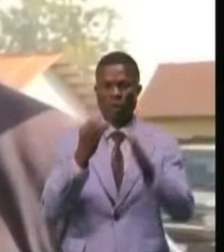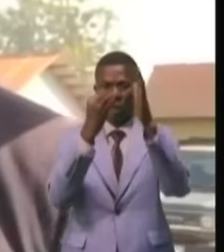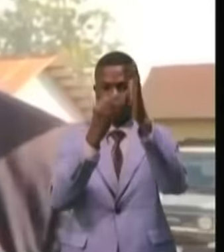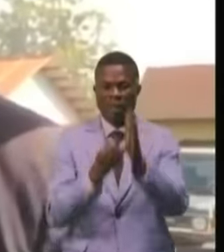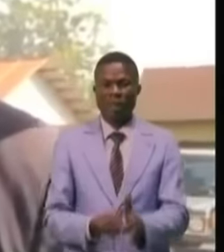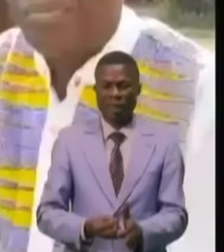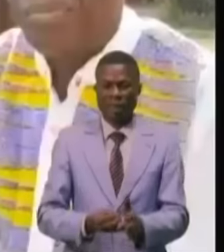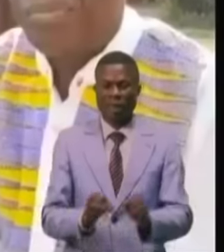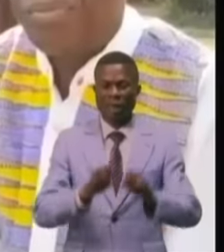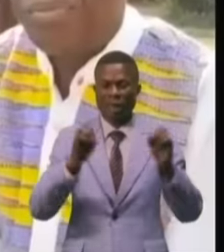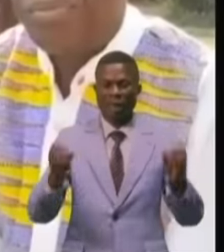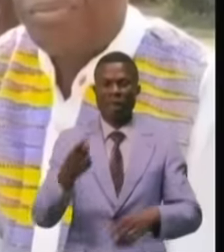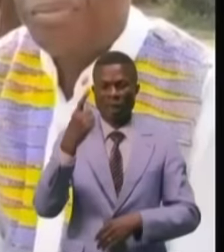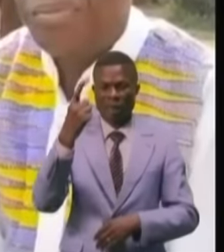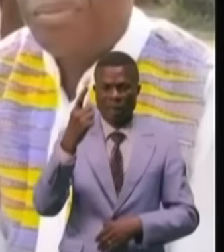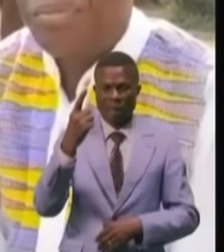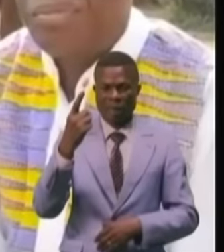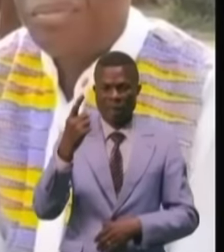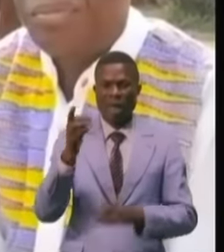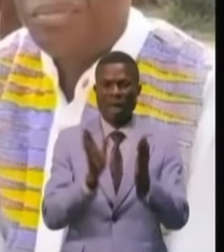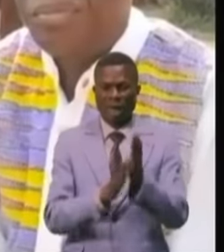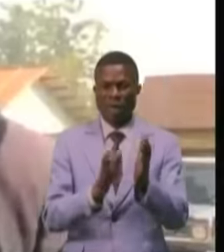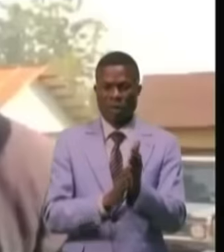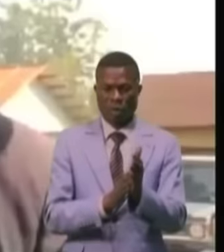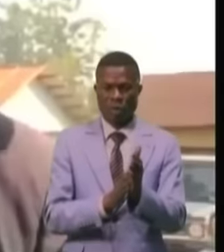751 écoles qui alignent